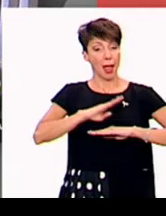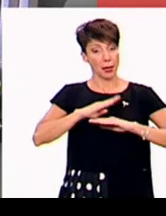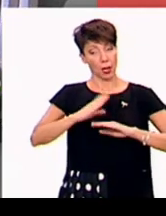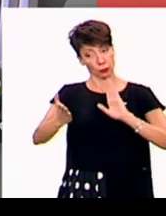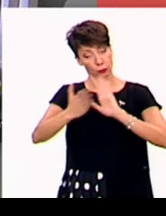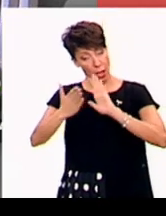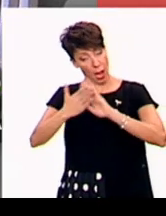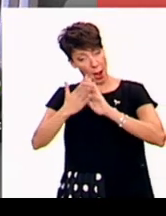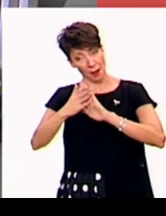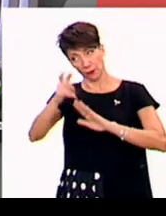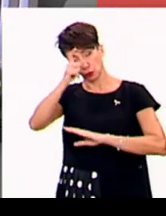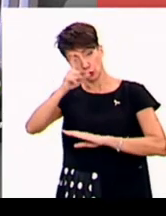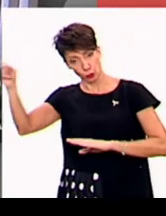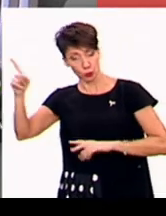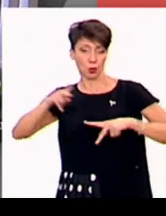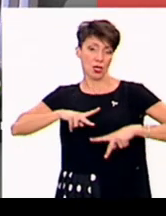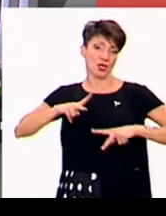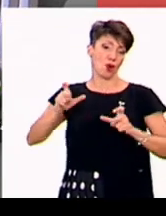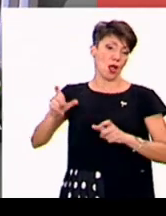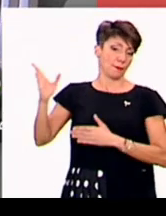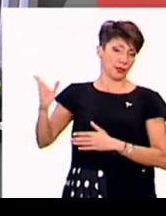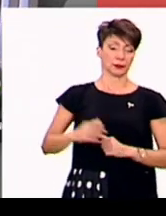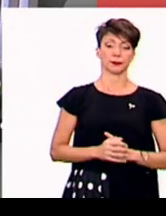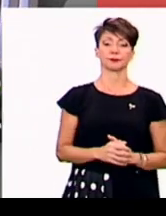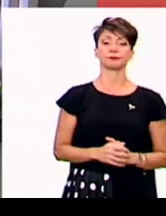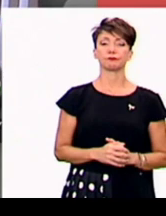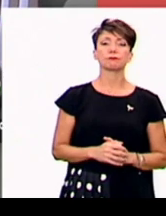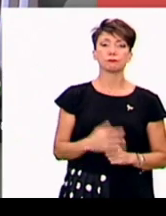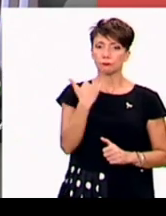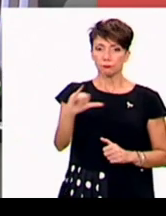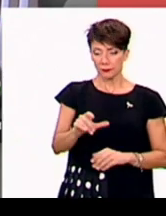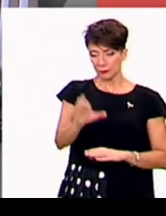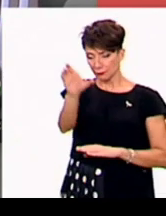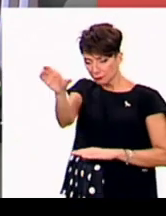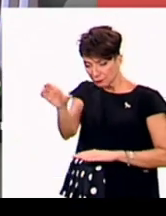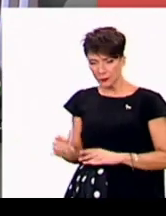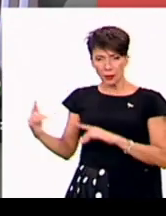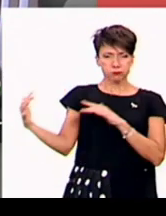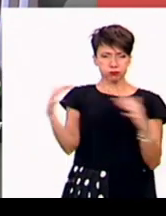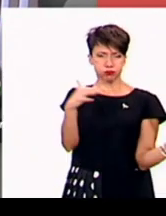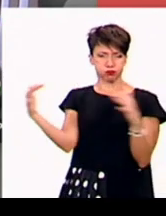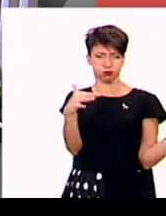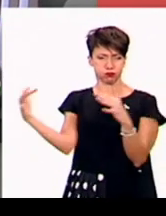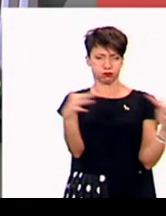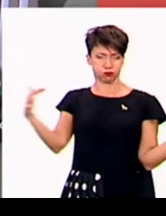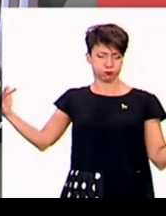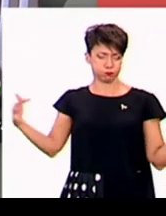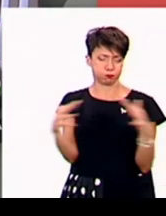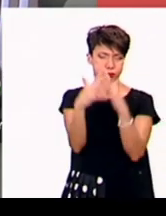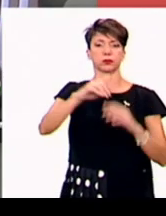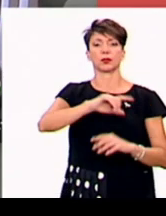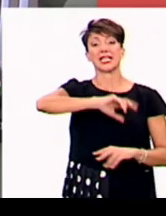Τώρα, κατάπαυση του πυρός στη λωρίδα της Γάζας συμφώνησαν Χαμάς και Ισραήλ. Είχε προηγηθεί ένα 48ωρο ανελαίη των βομβαρδισμών και από τις δύο πλευρές, με